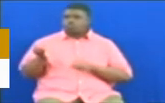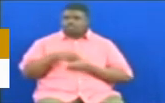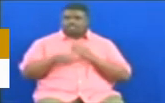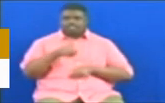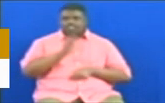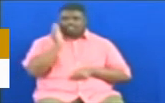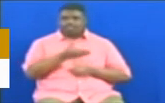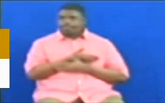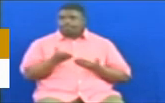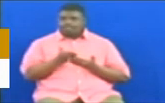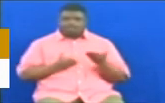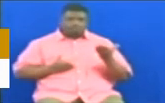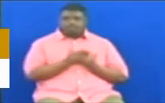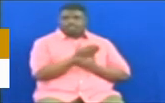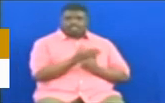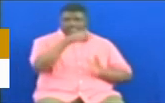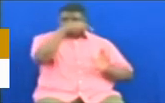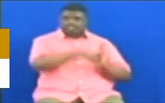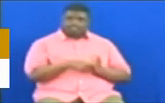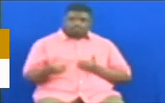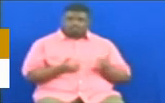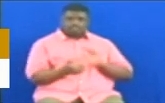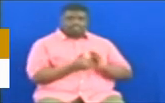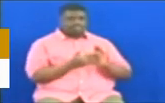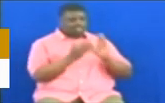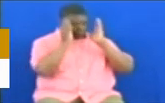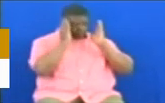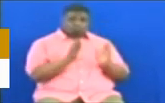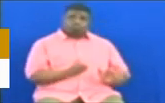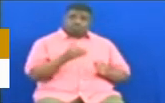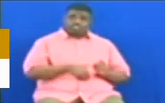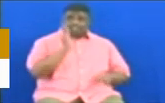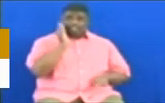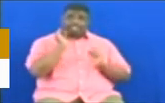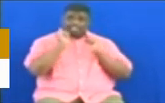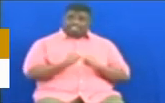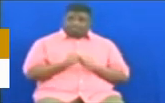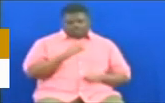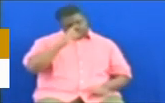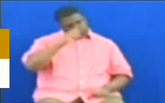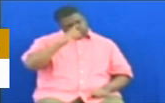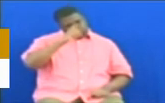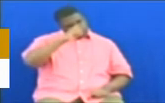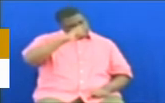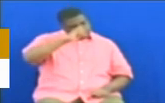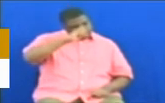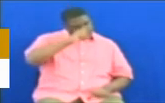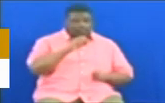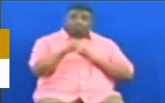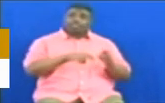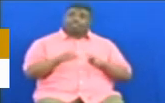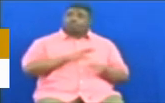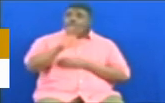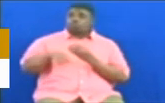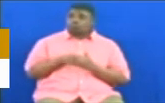kupita chini ya mwanasheria mkuu wa serikali. Kwa hiyo ofisi ya mwanasheria mkuu wa serikali lazima itachunguza mikataba yote hii